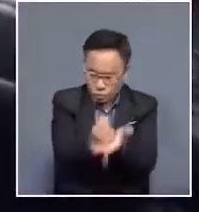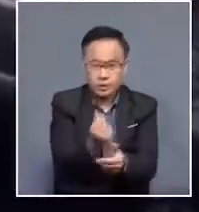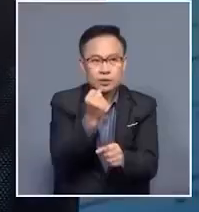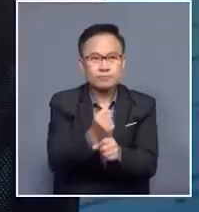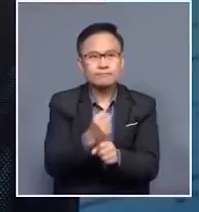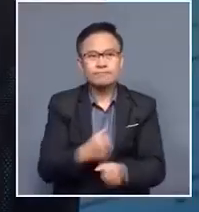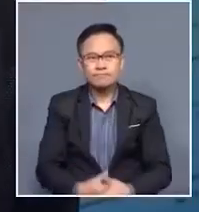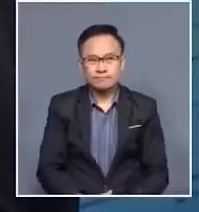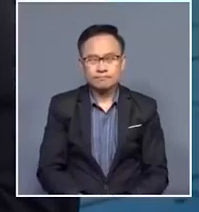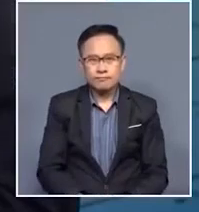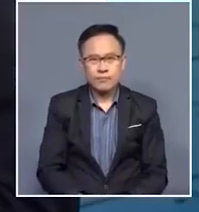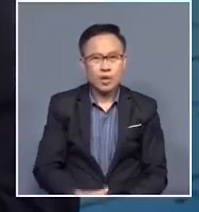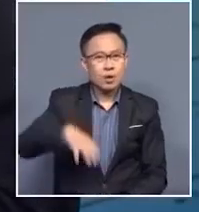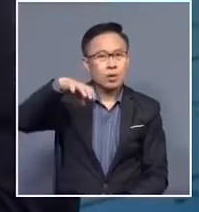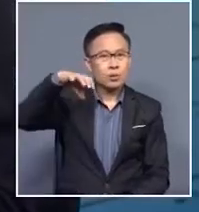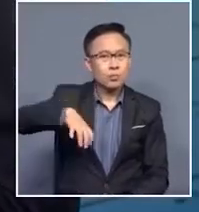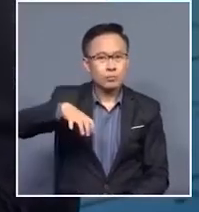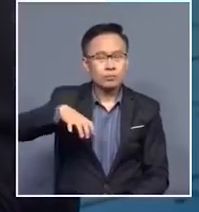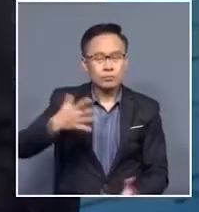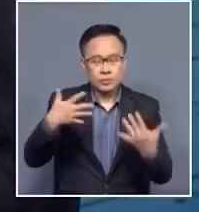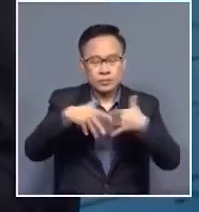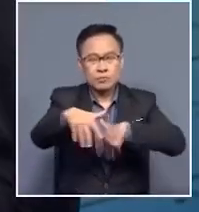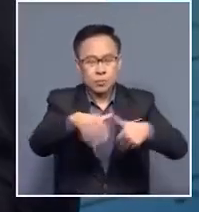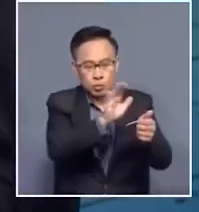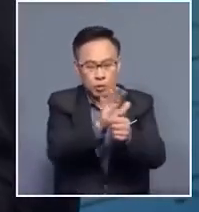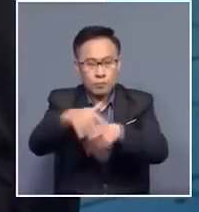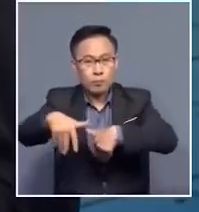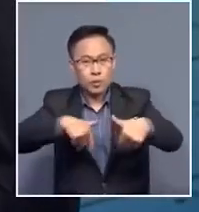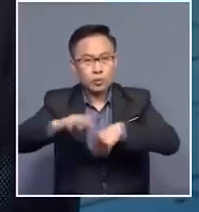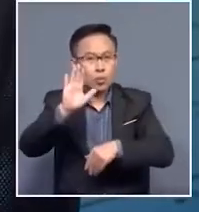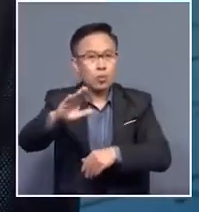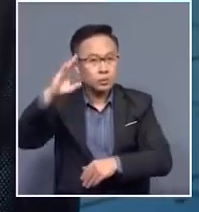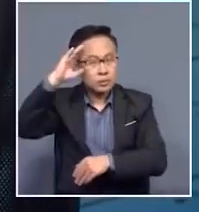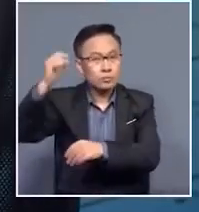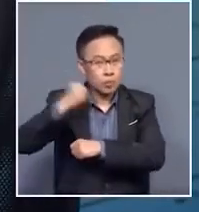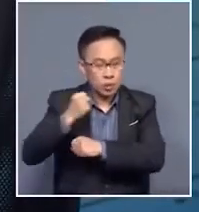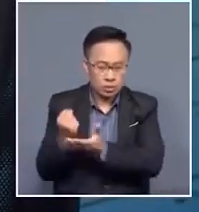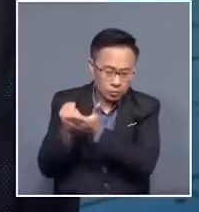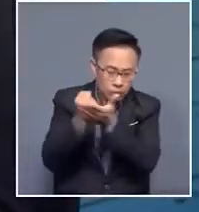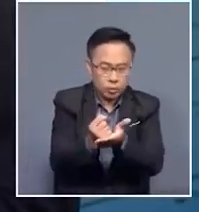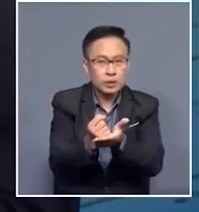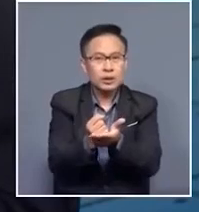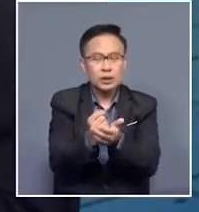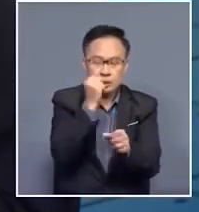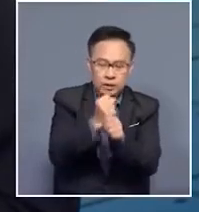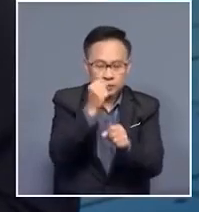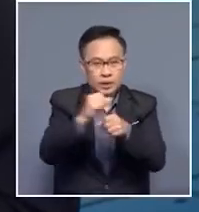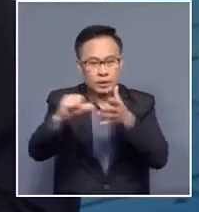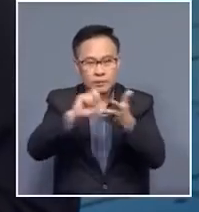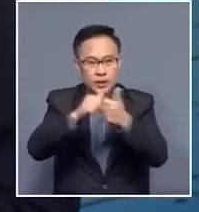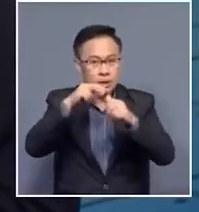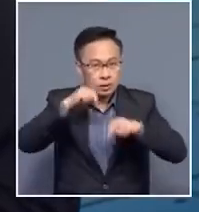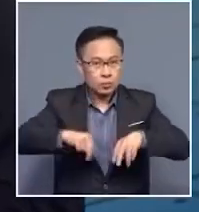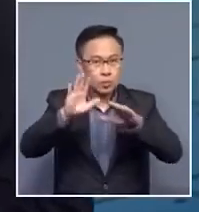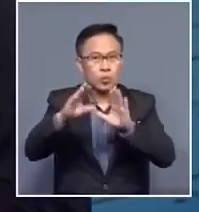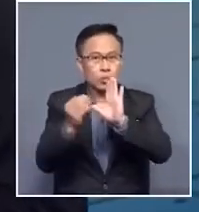กรมกิจการพลเรือนทหารบกบ้างเป็นอีกหนึ่งหน่วยงานที่ได้เข้ามาบูรณาการทำงานในการสนับสนุนภารกิจเผชิญสถานการณ์น้ำท่วมในกรุงเทพมหานครเ